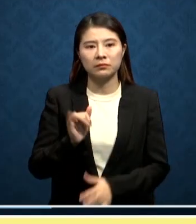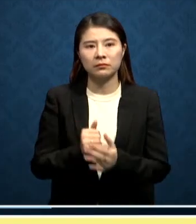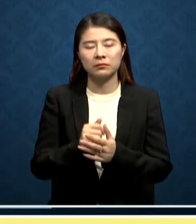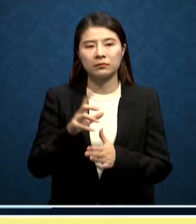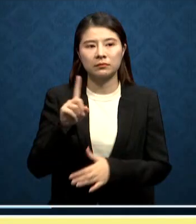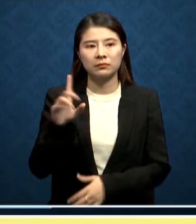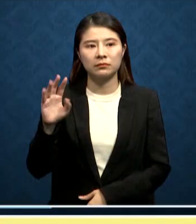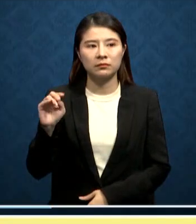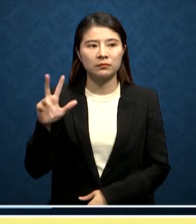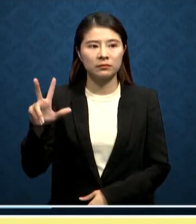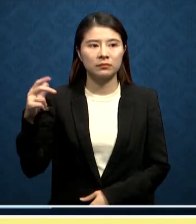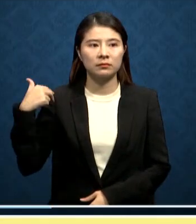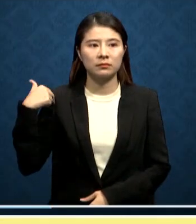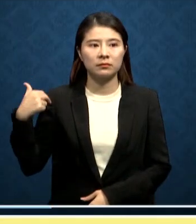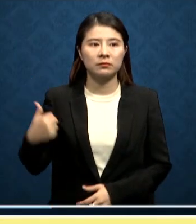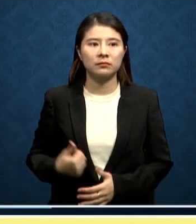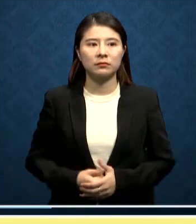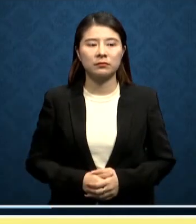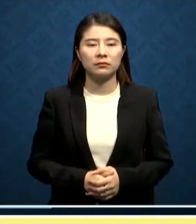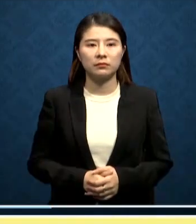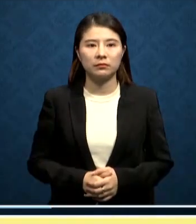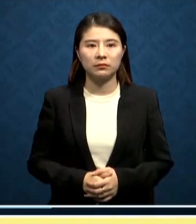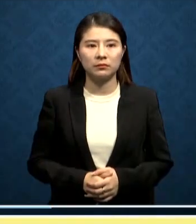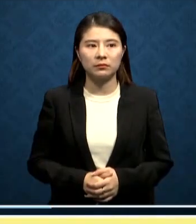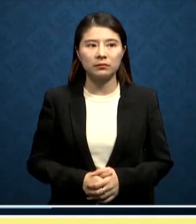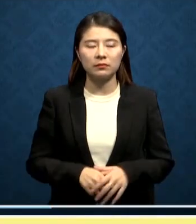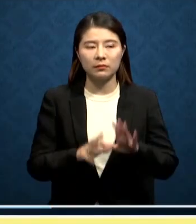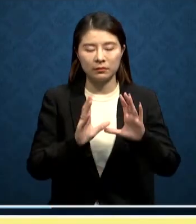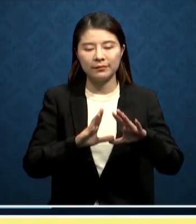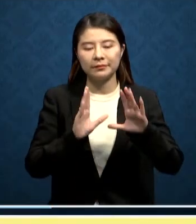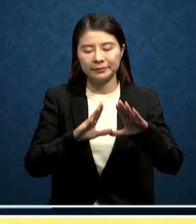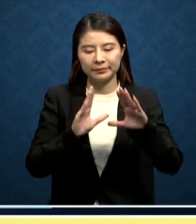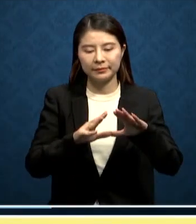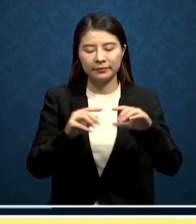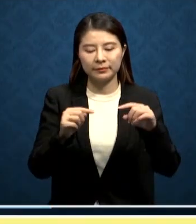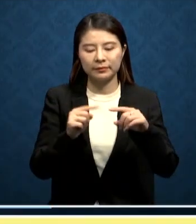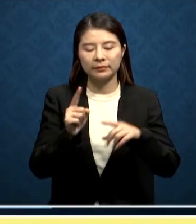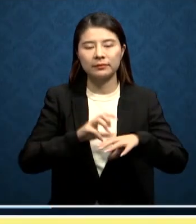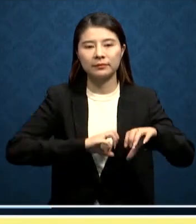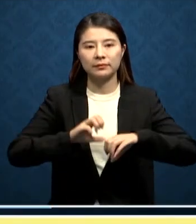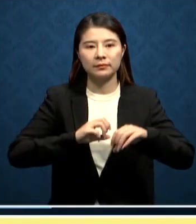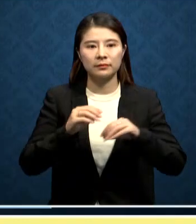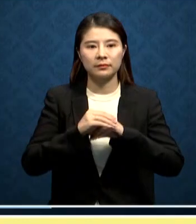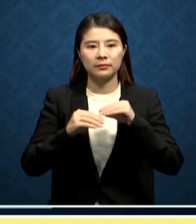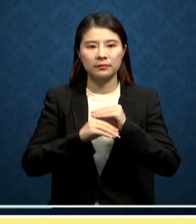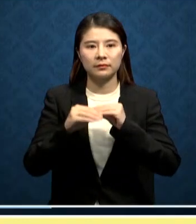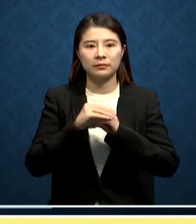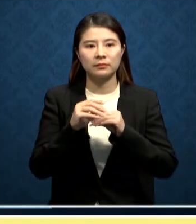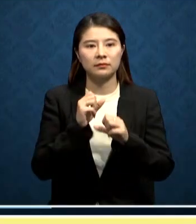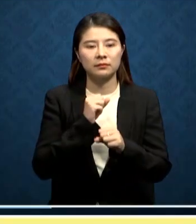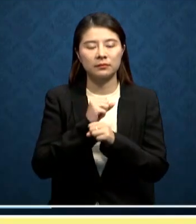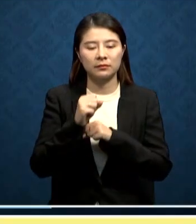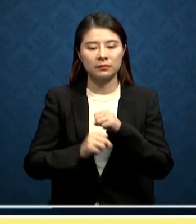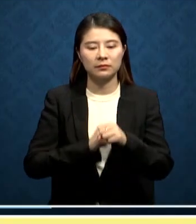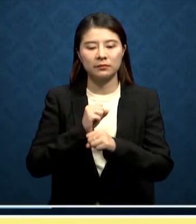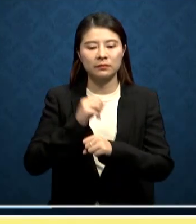3นะก็ก็เป็นข้อสังเกตว่าไอ้การบริหารโครงการนี่ก็พูดกันมาทุกปีนะตั้ง